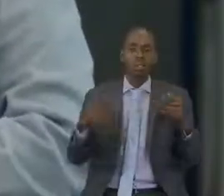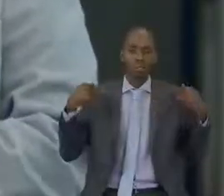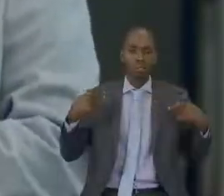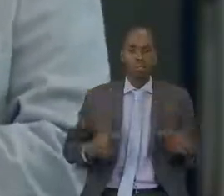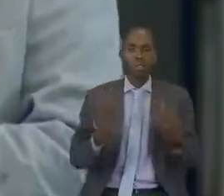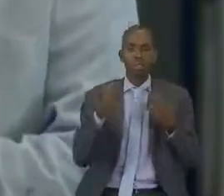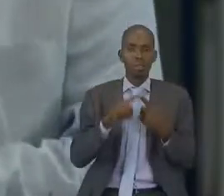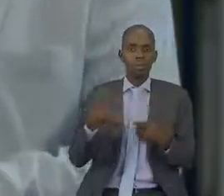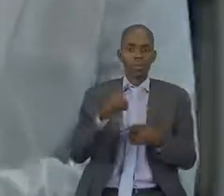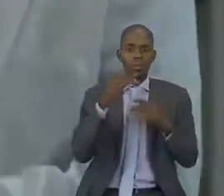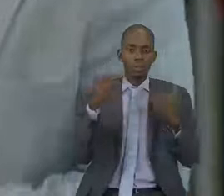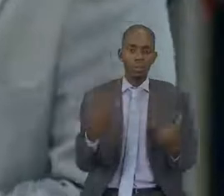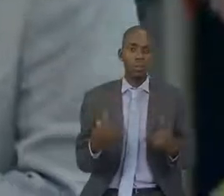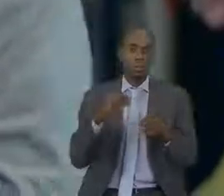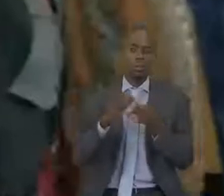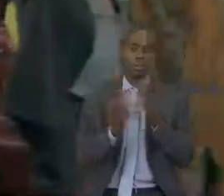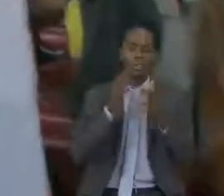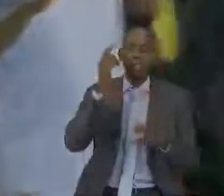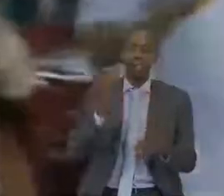au nom de Jésus.